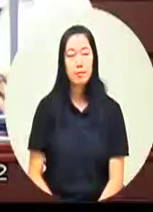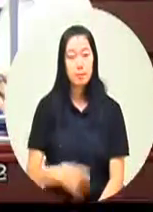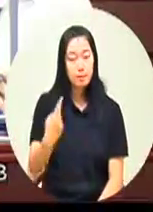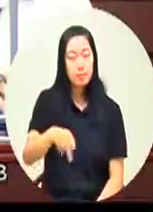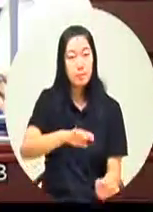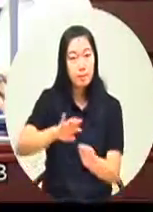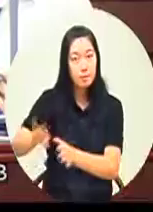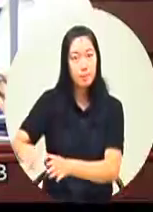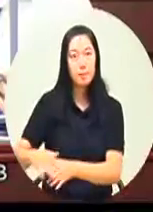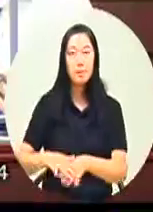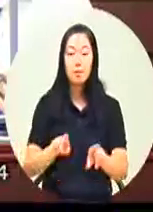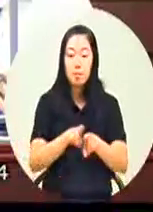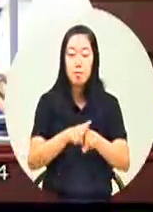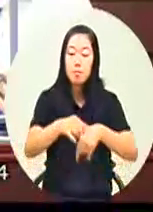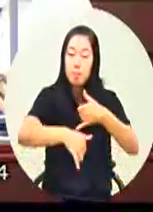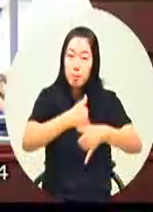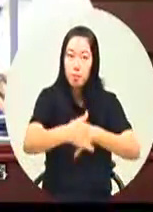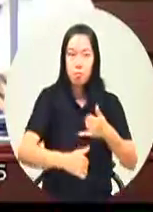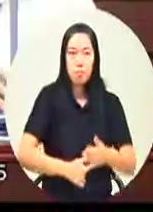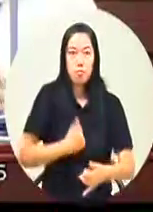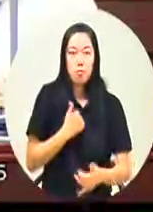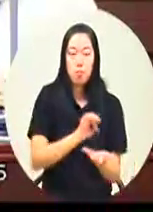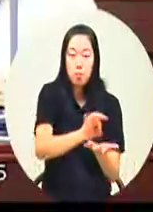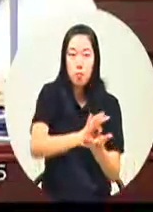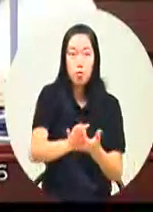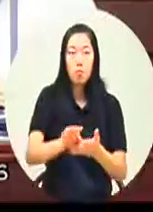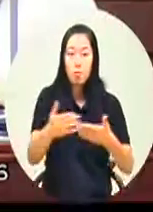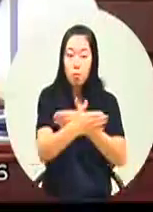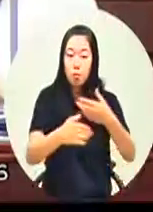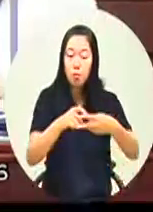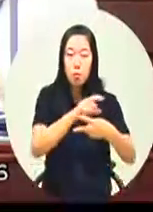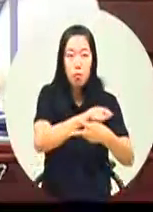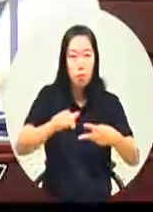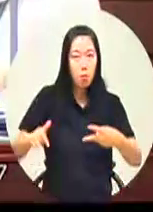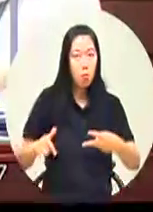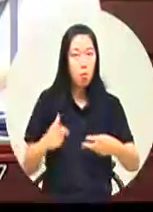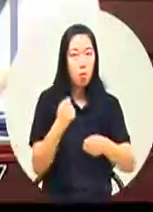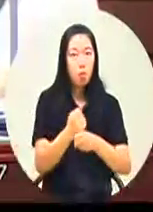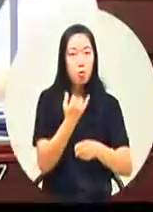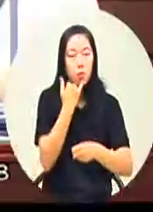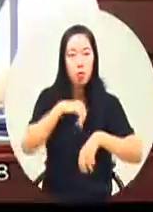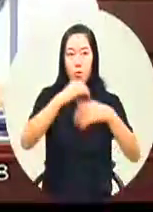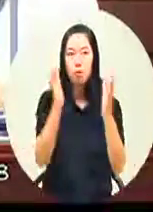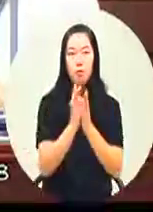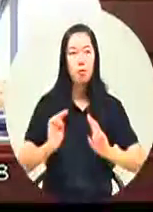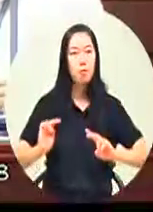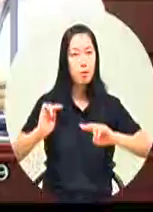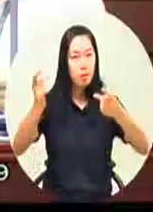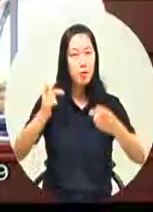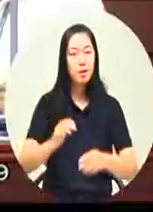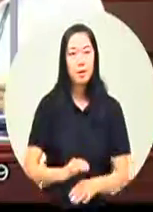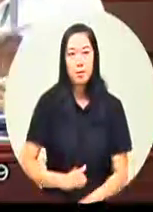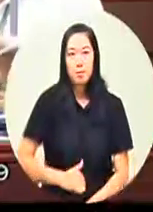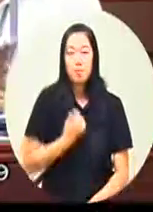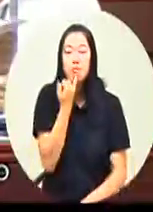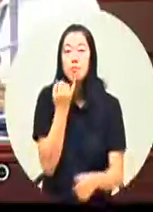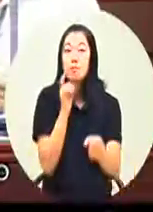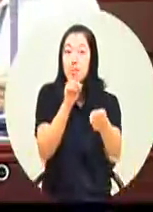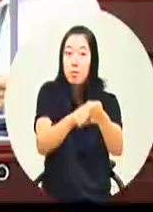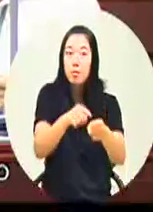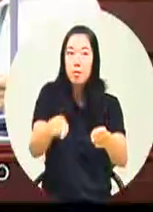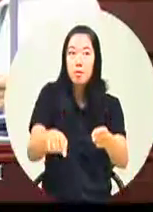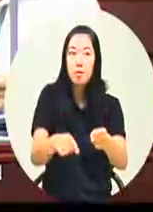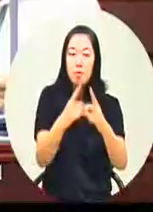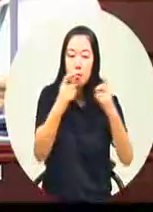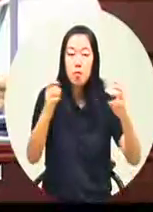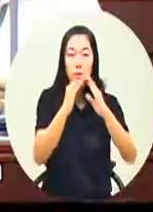个就是在我们日常生活真正使用交通运具的这个行为也能够一并改变，我想这样才能够真正达成我们很多城